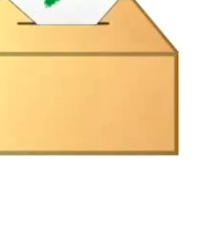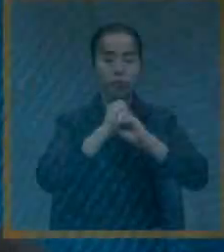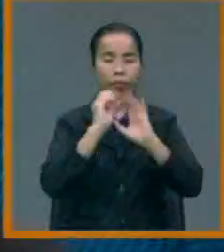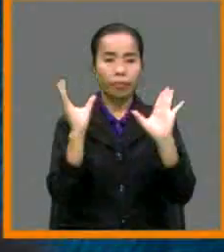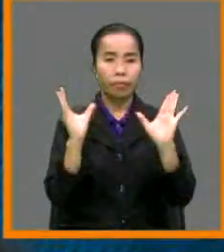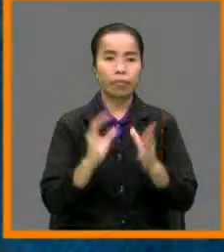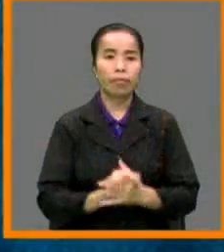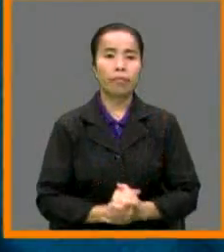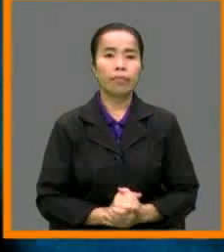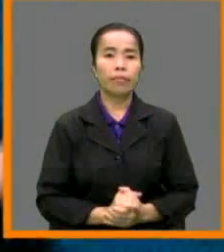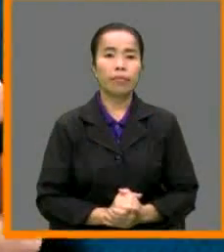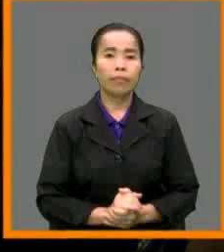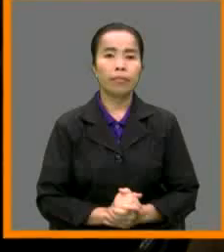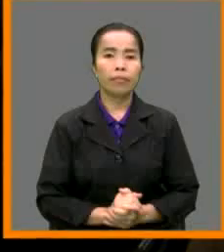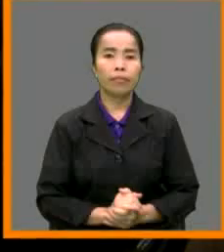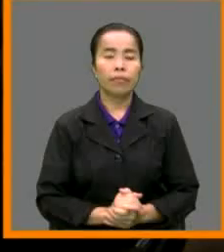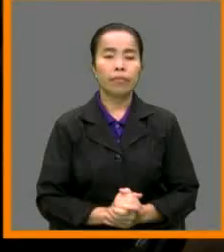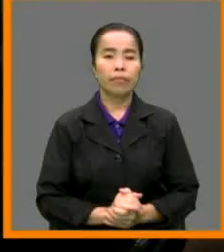ร้อม